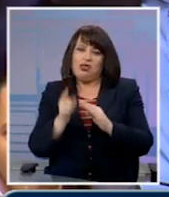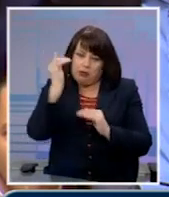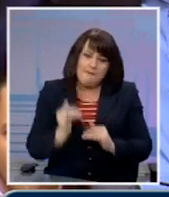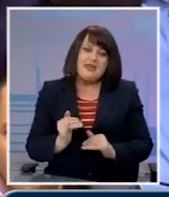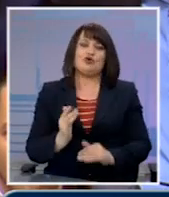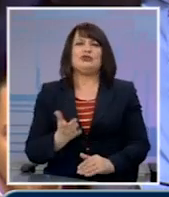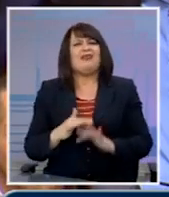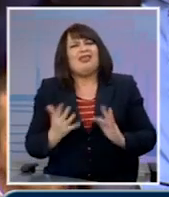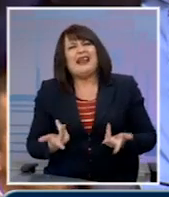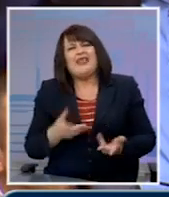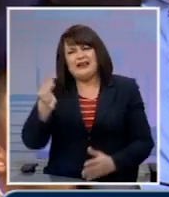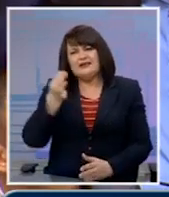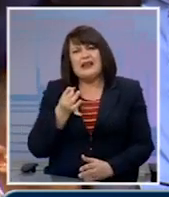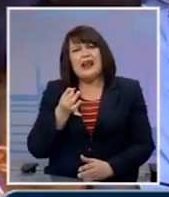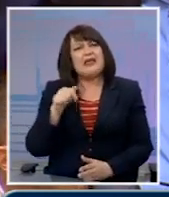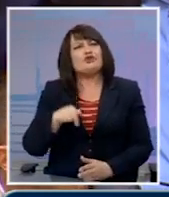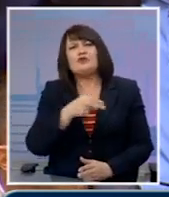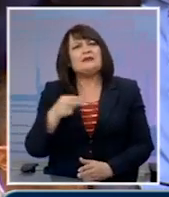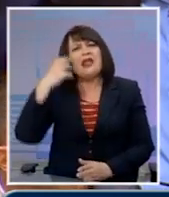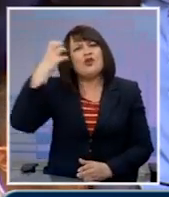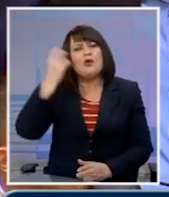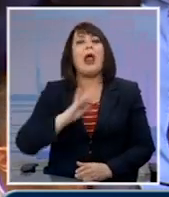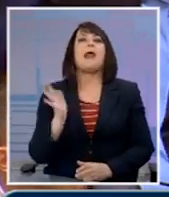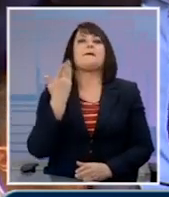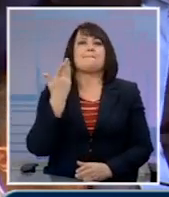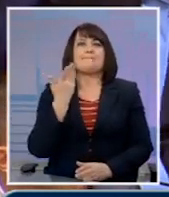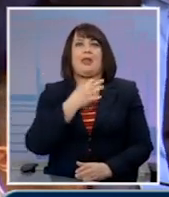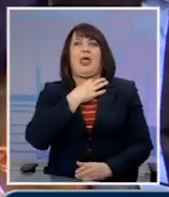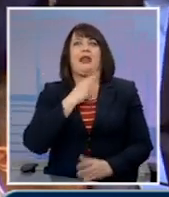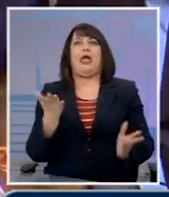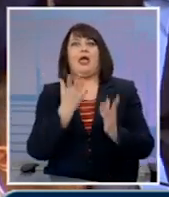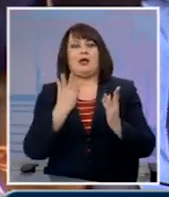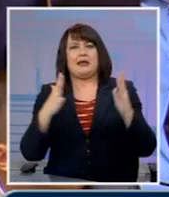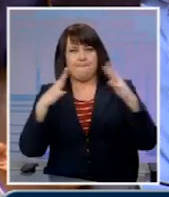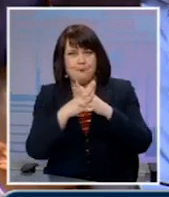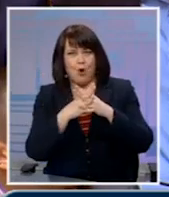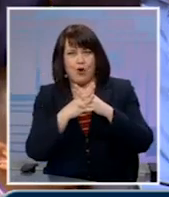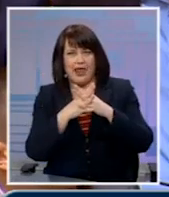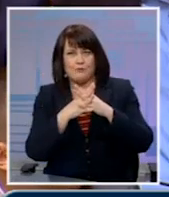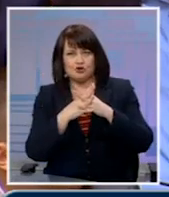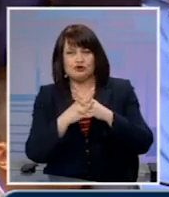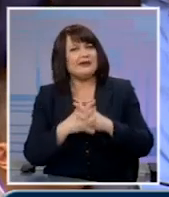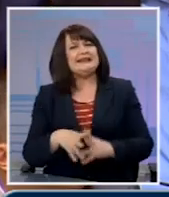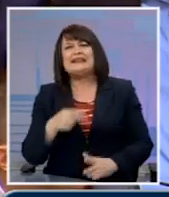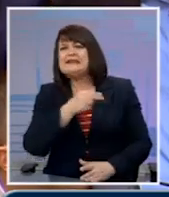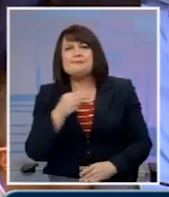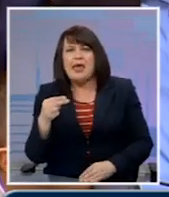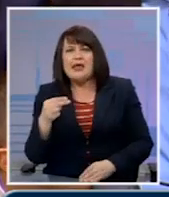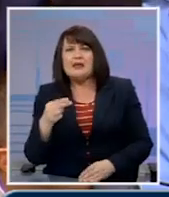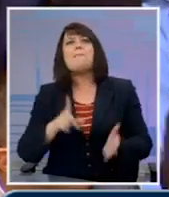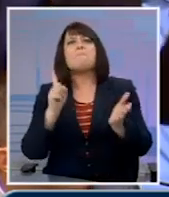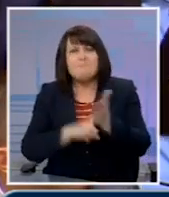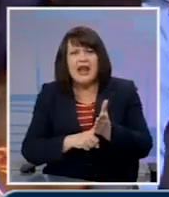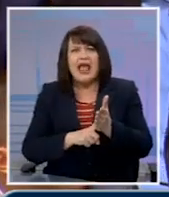δηλαδή τι μας λέει αυτό το πράγμα ότι αν υπάρχουν λόγοι ανωτέρας βίας και λόγος ανωτέρας βίας είναι ο πόλεμος τότε θα